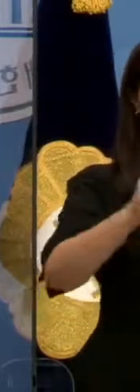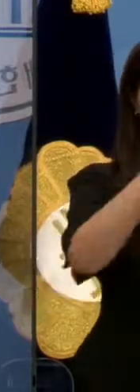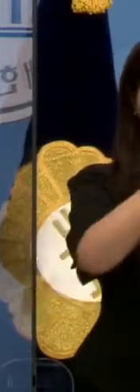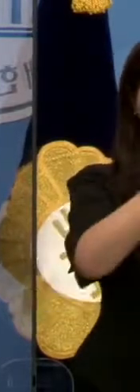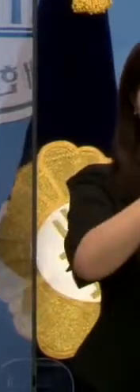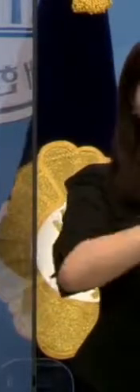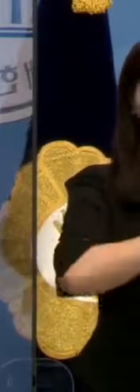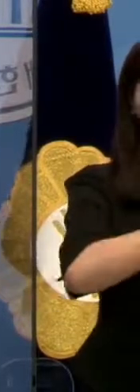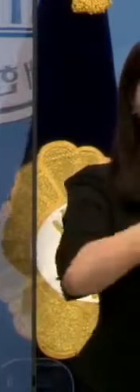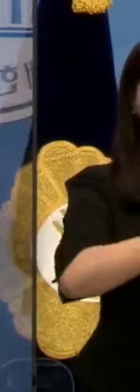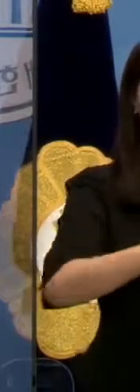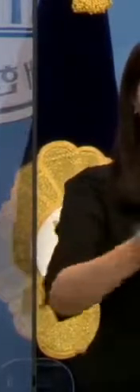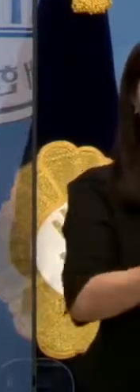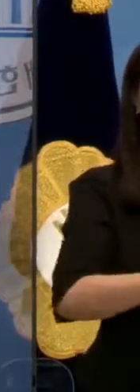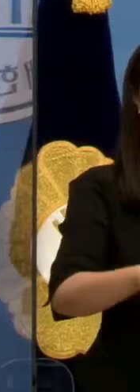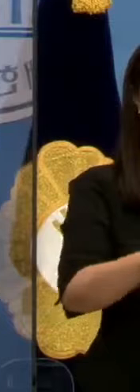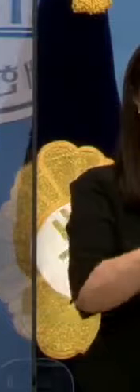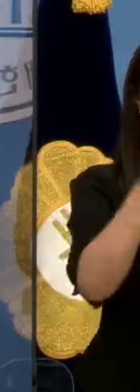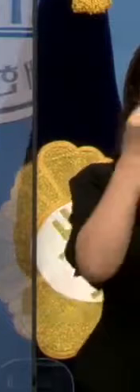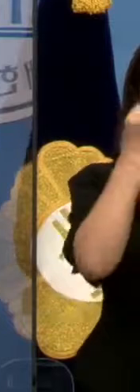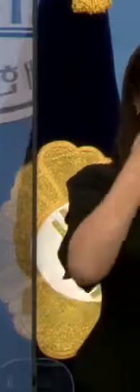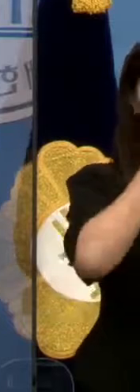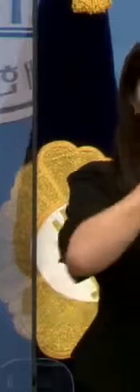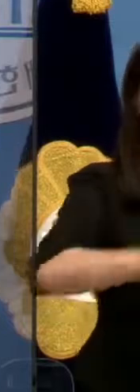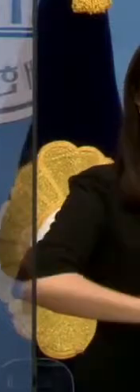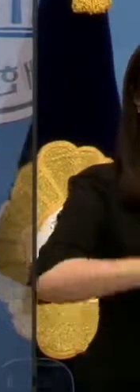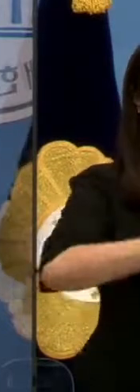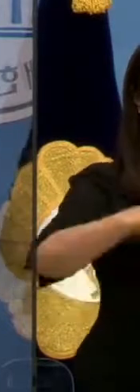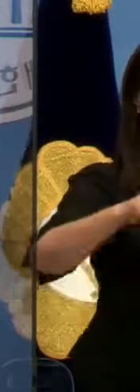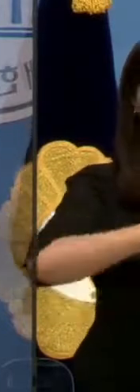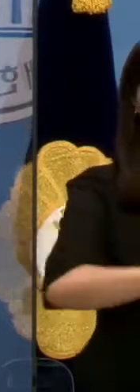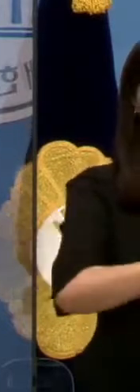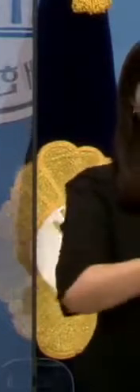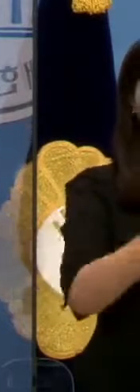신복지 정책을 말씀드리겠습니다.